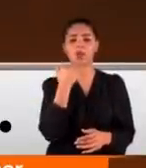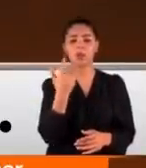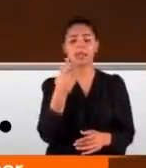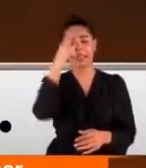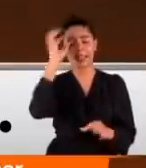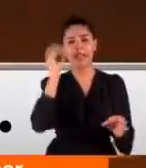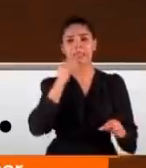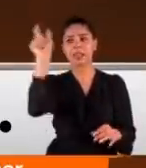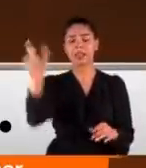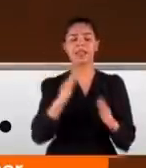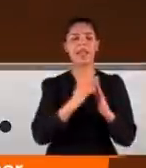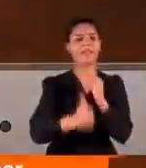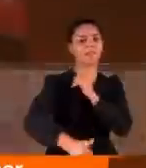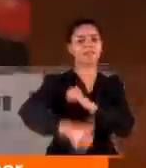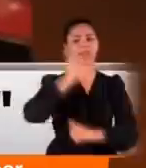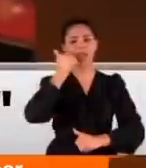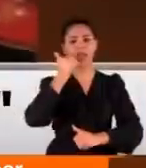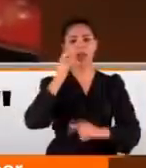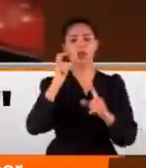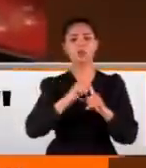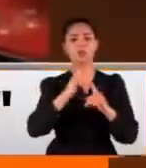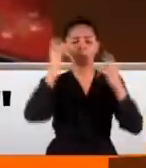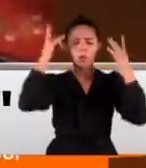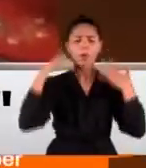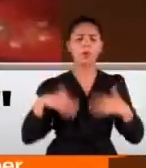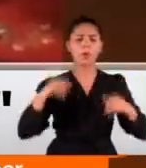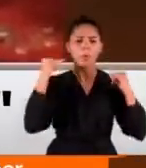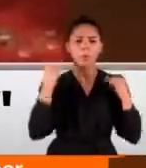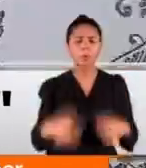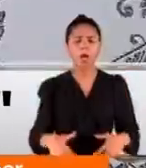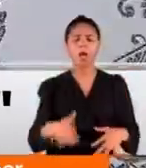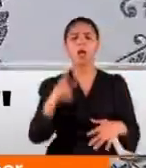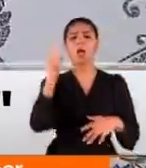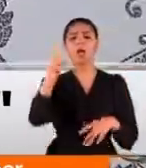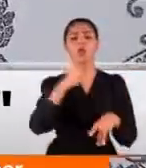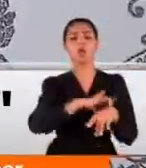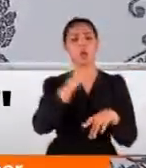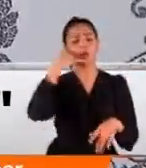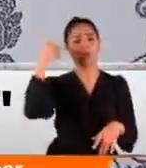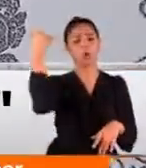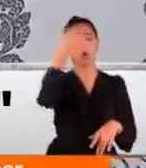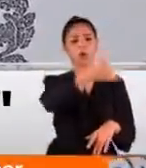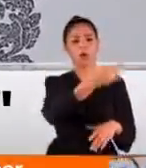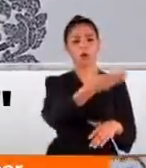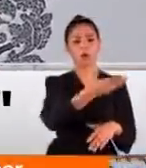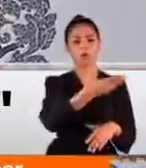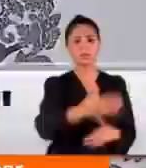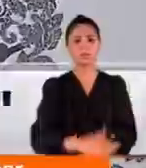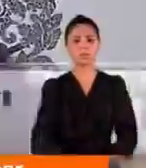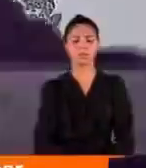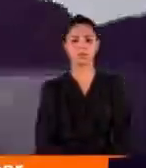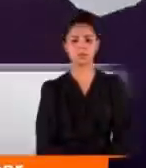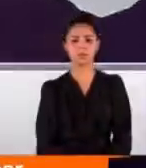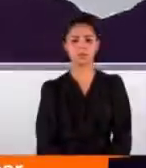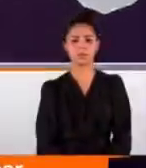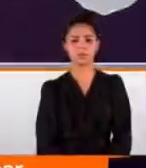kadın yeniden eve gönderildi. Ancak durumu iyice kötüleşince doktorunu aradı. Cam da yaramış yavrum, can hevliğine